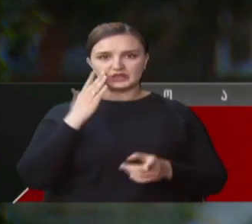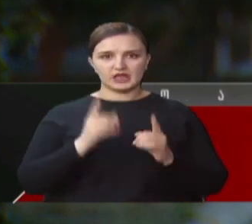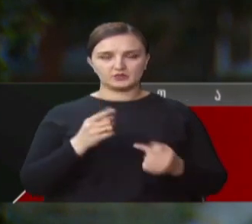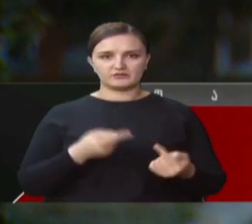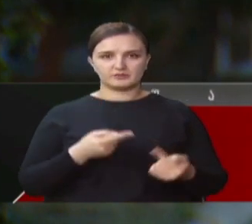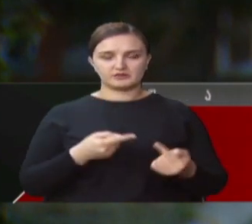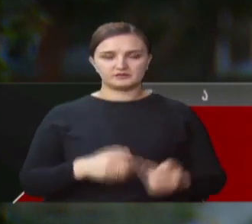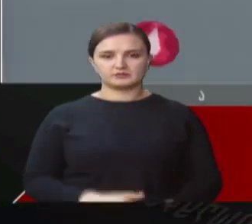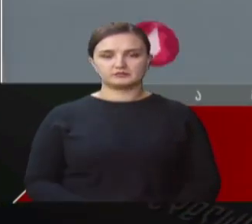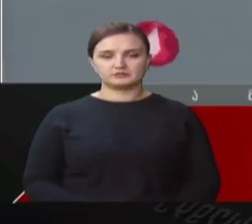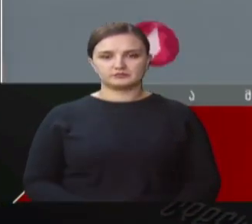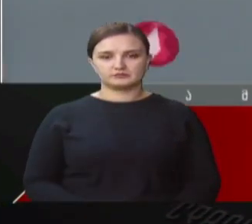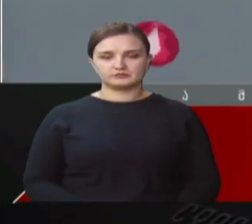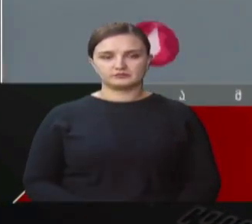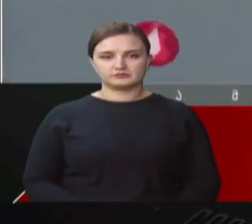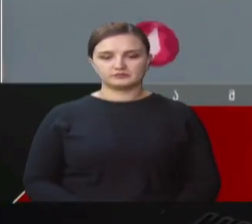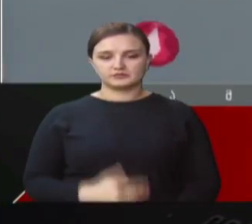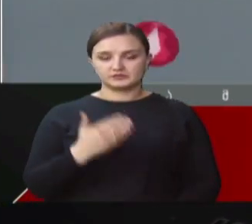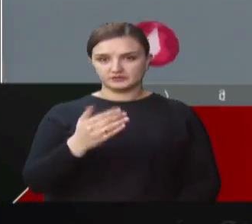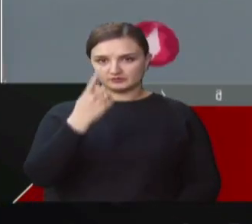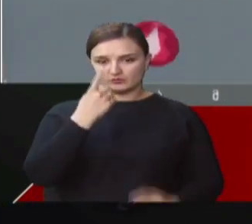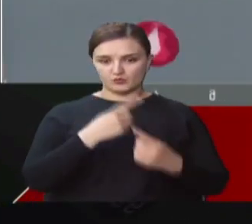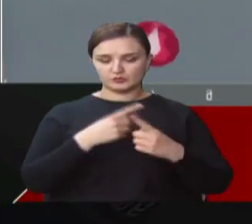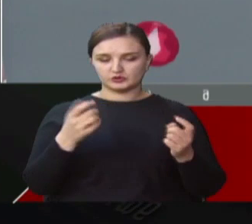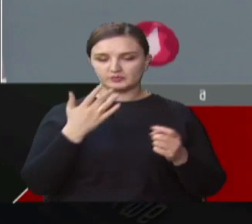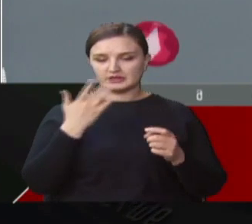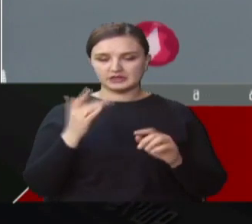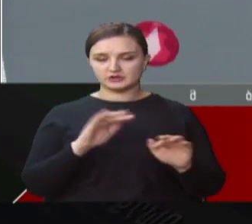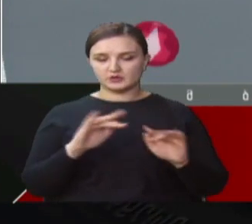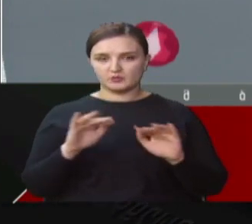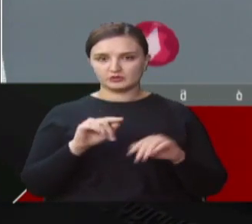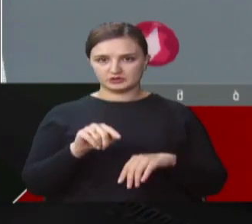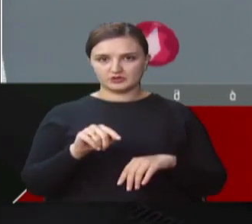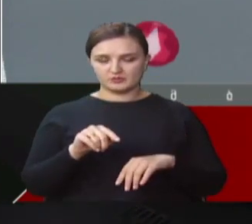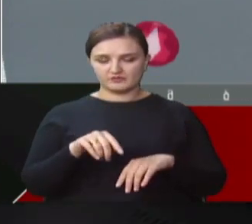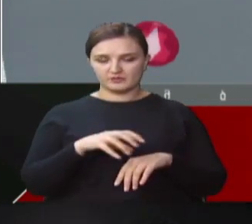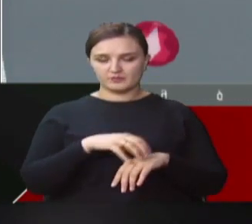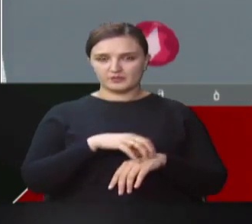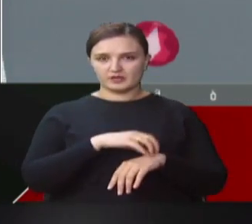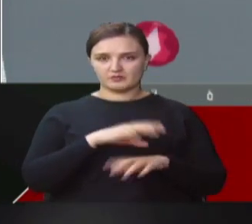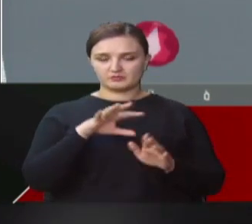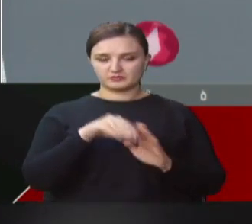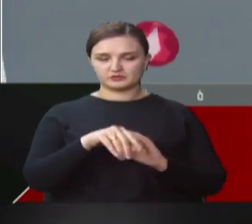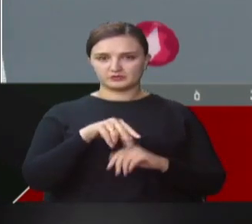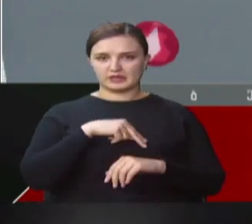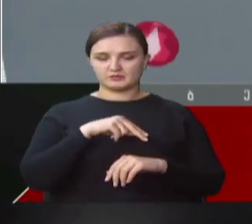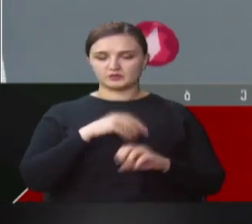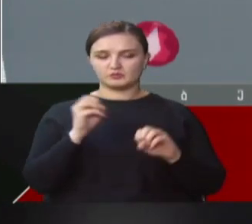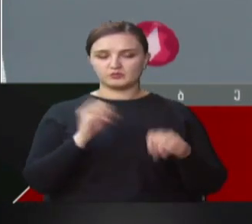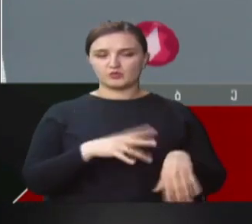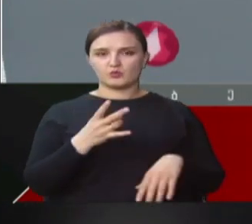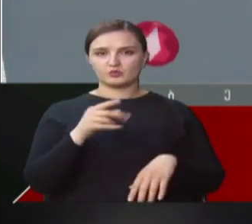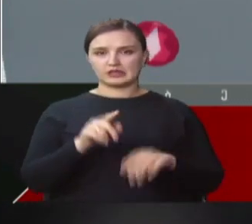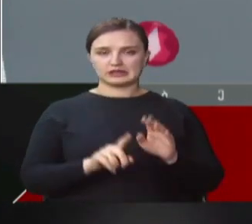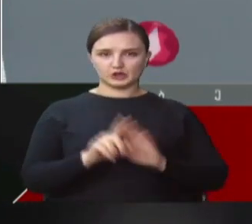brăzuit. Განსაგებია, თქვენ მოუწოდეთ ნაციონალური მოძრაობის სიით გასულ დეპუტატებს პარლამენტში, დაეტოვებინათ მათ საკანონმდებლო ორგანო